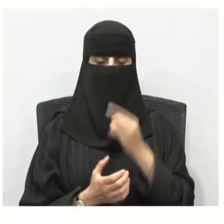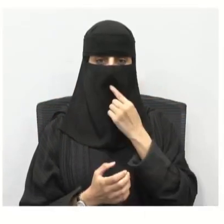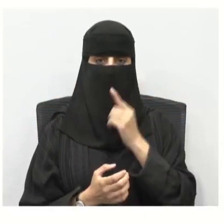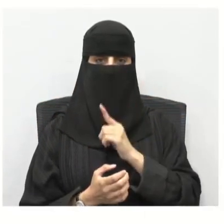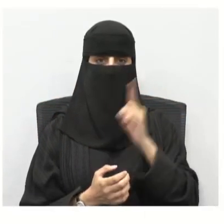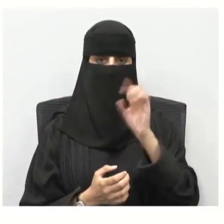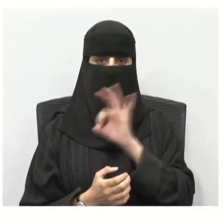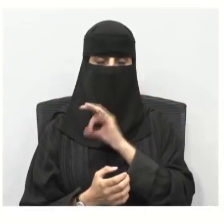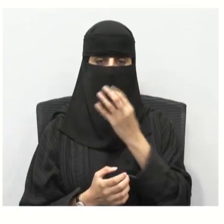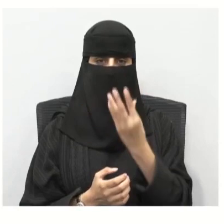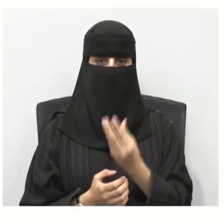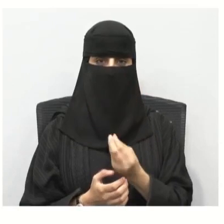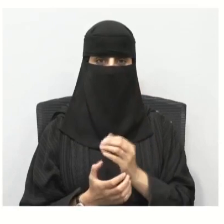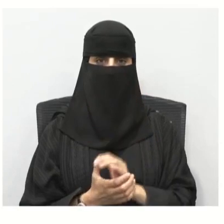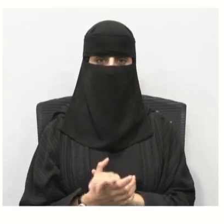بسم الله الرحمن